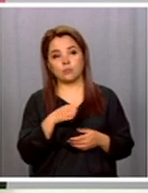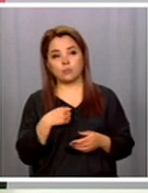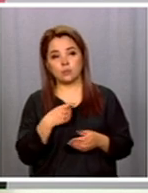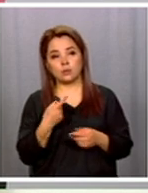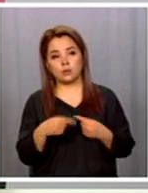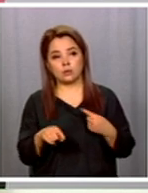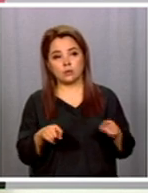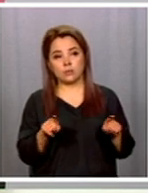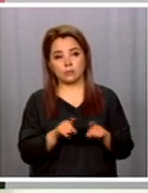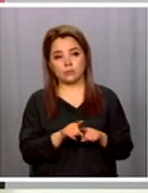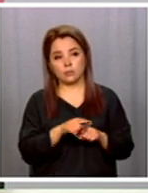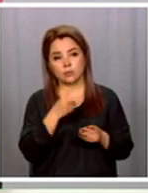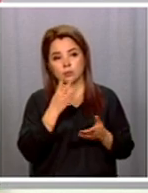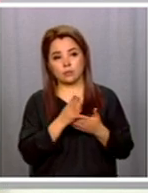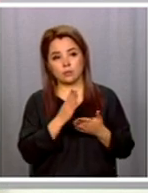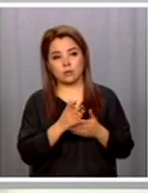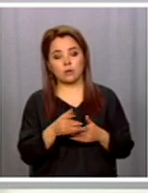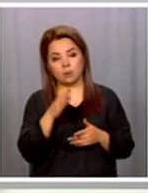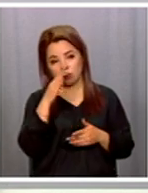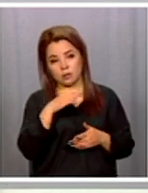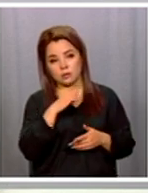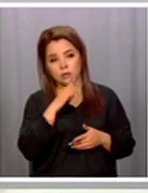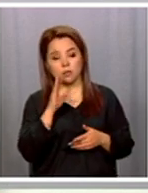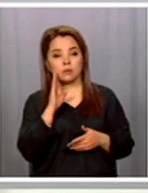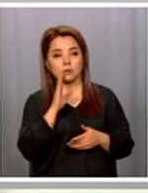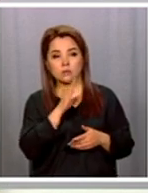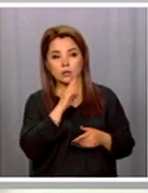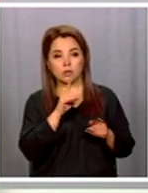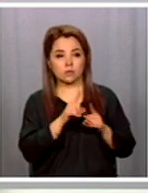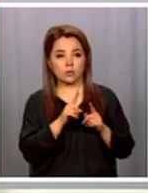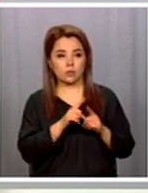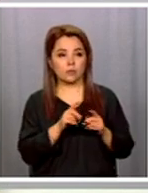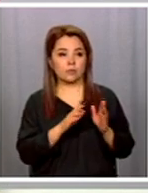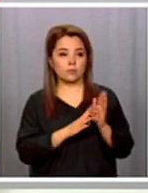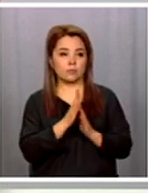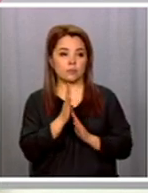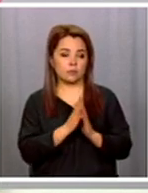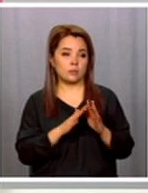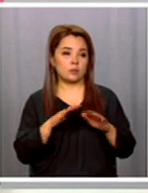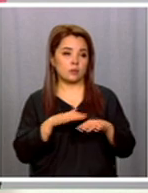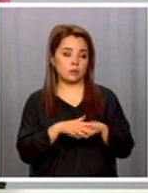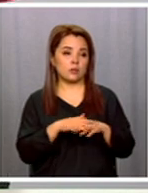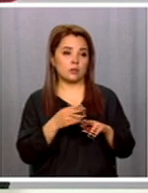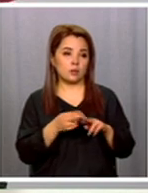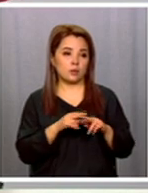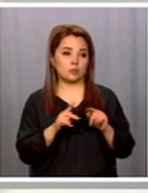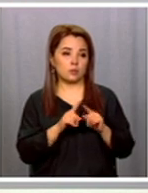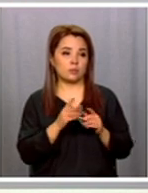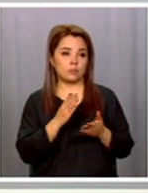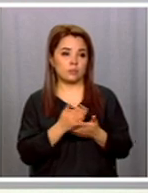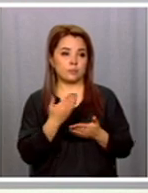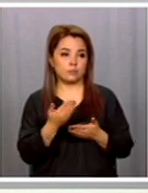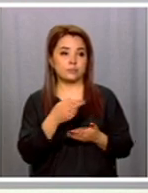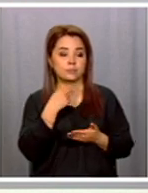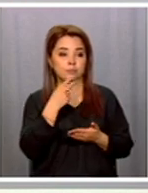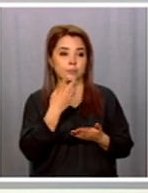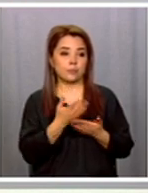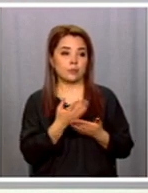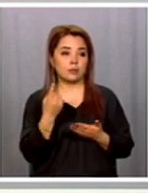айырмашылығы, оларда аталық өсімдік және аналық өсімдік екі үйлі өсімдік болады. Мына бірінші көріп